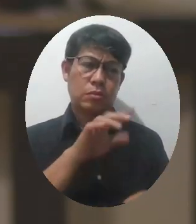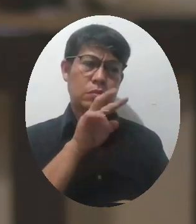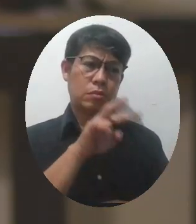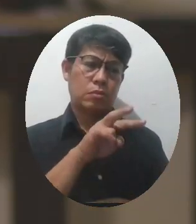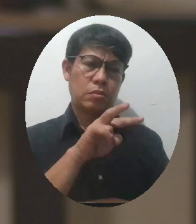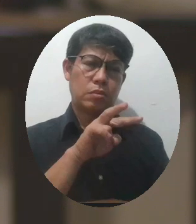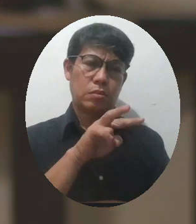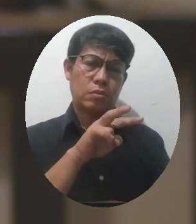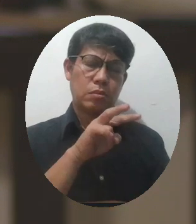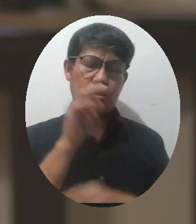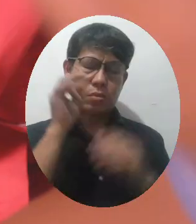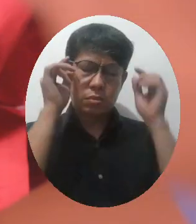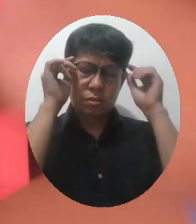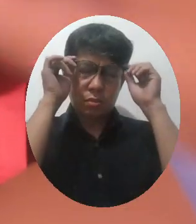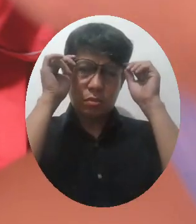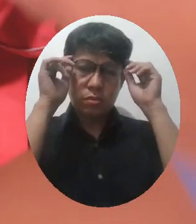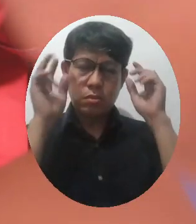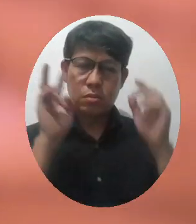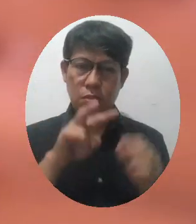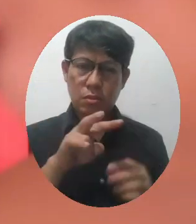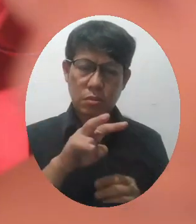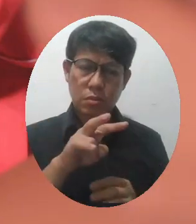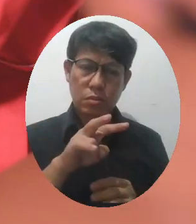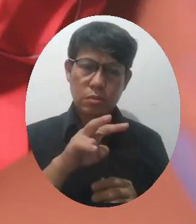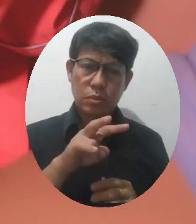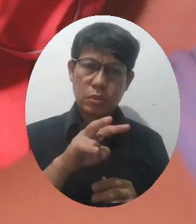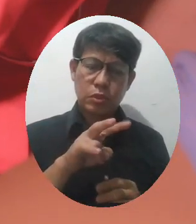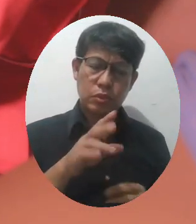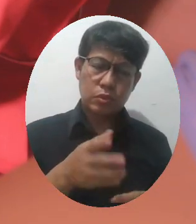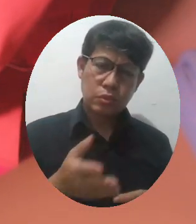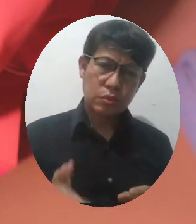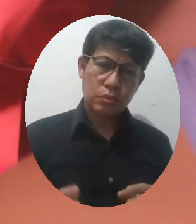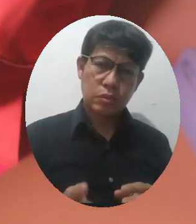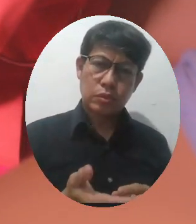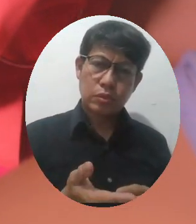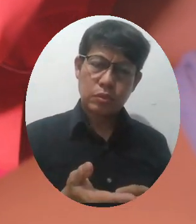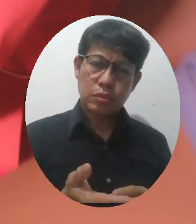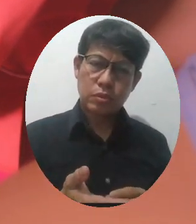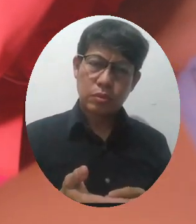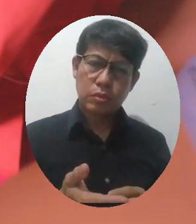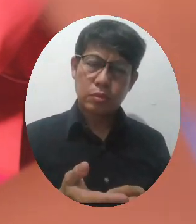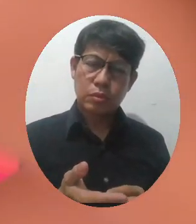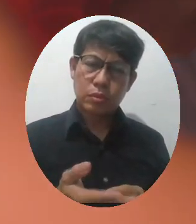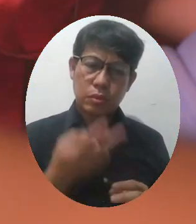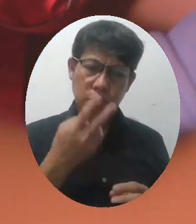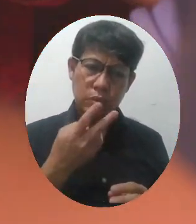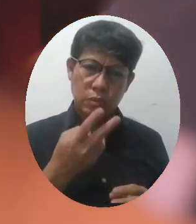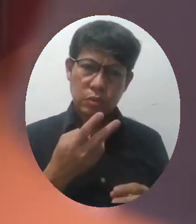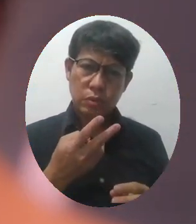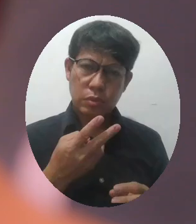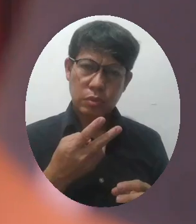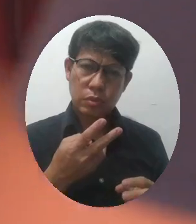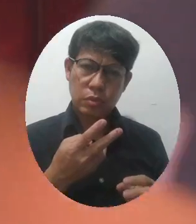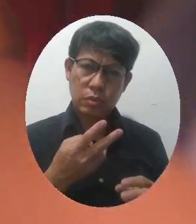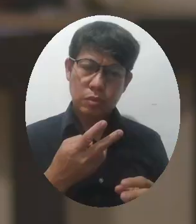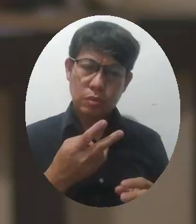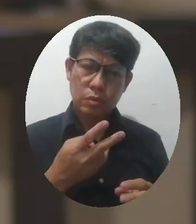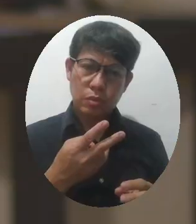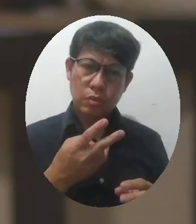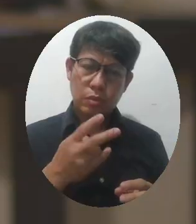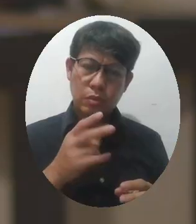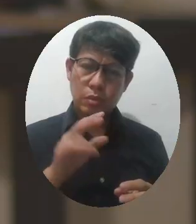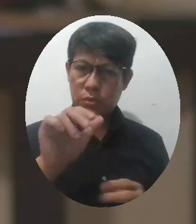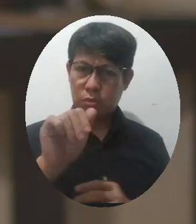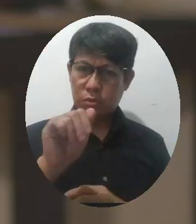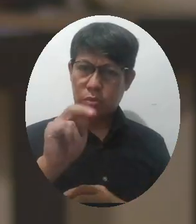ako nag-decide na lagyan yung puwet niya ng asete. Kasi baka iniisip po kinakabag o kaya para mapadumi.